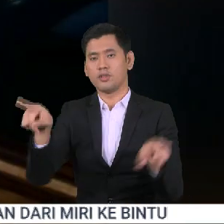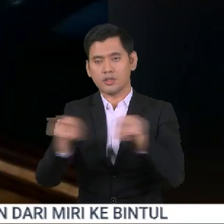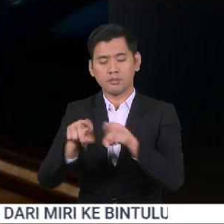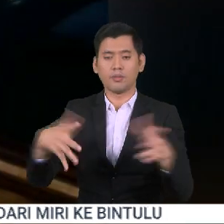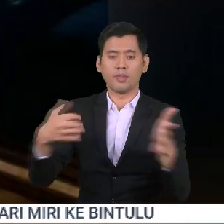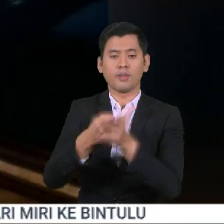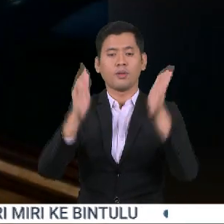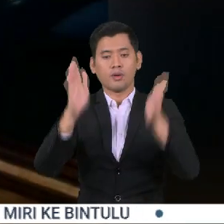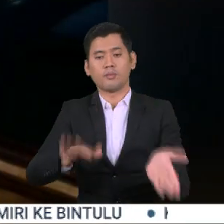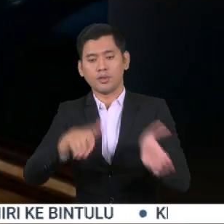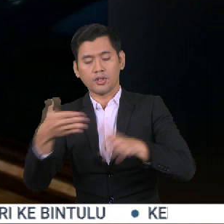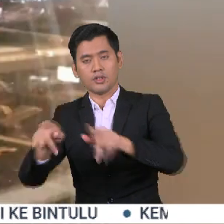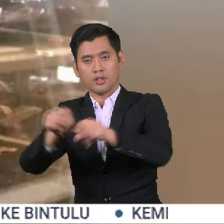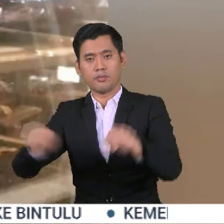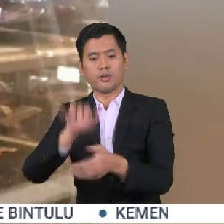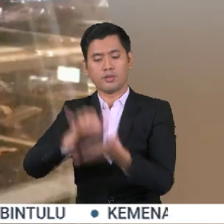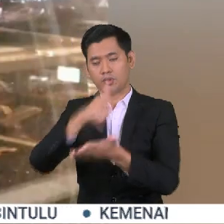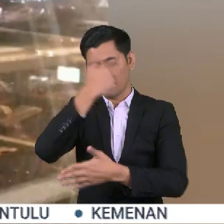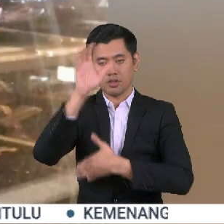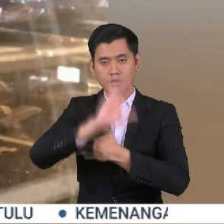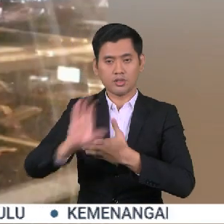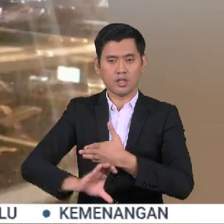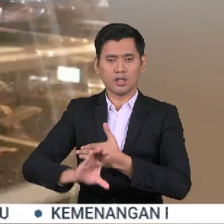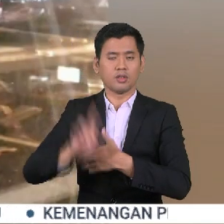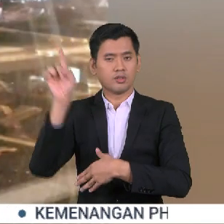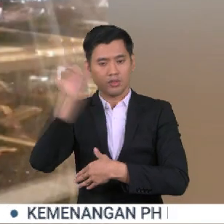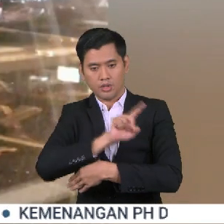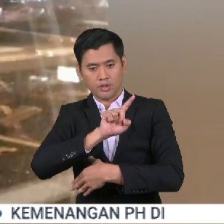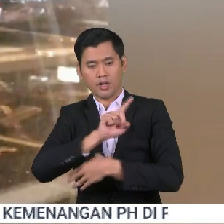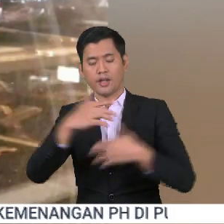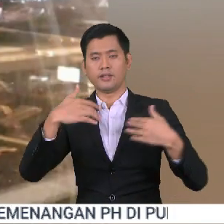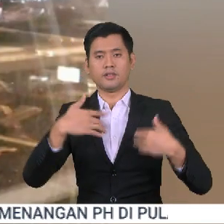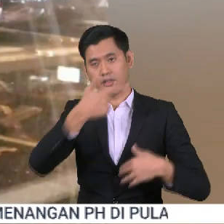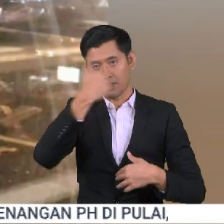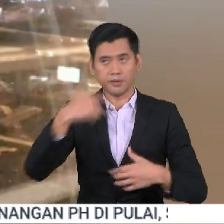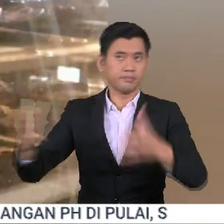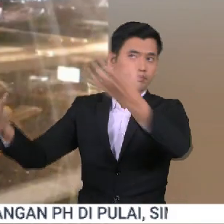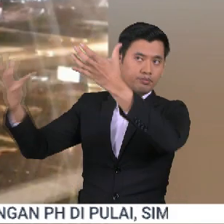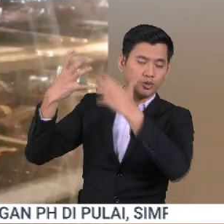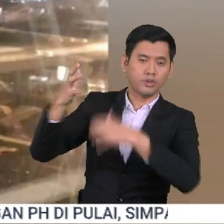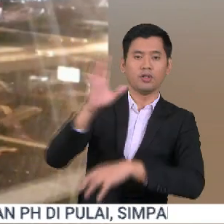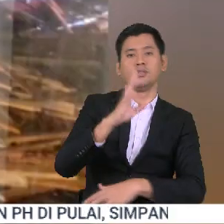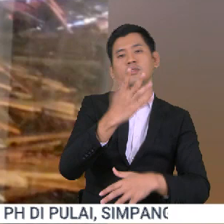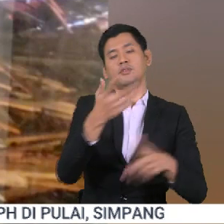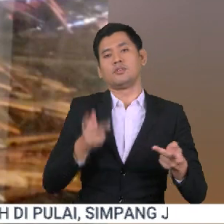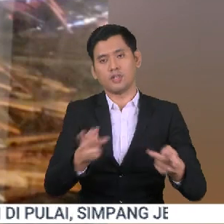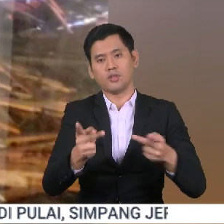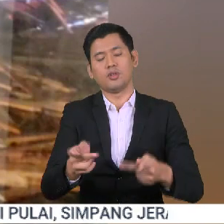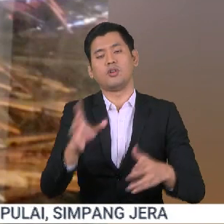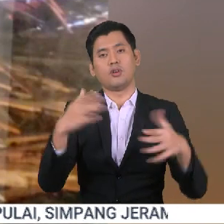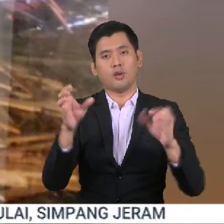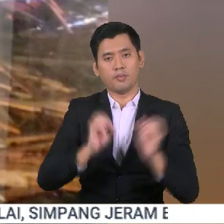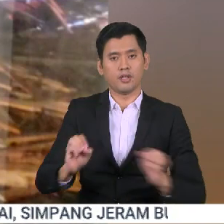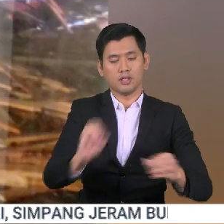meninggal dunia di lokasi kejadian akibat kecelakaan parah dipercayai dihempas kayu operasi menyelamat tamat pada 8 17